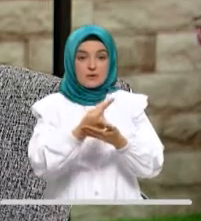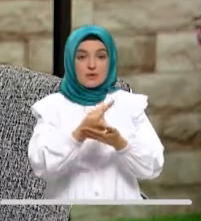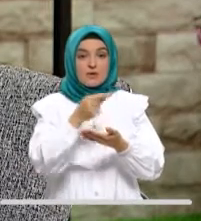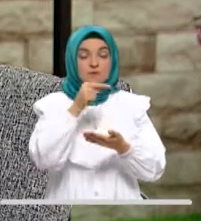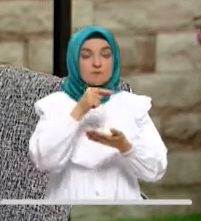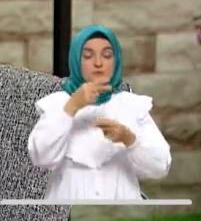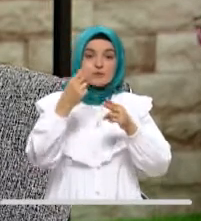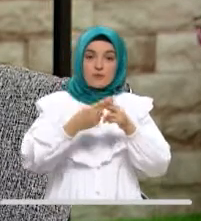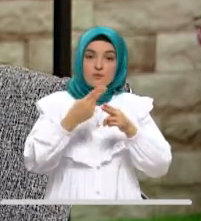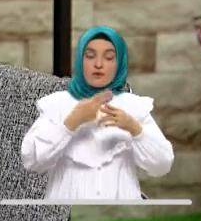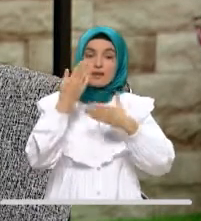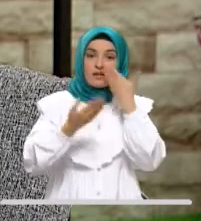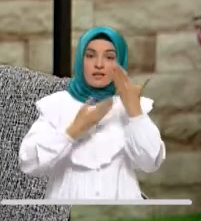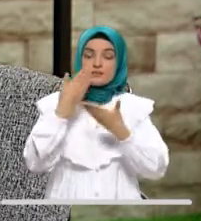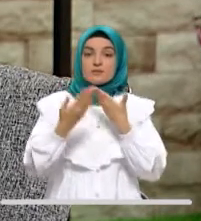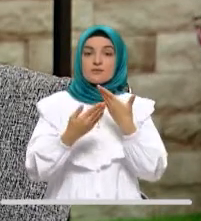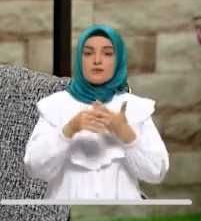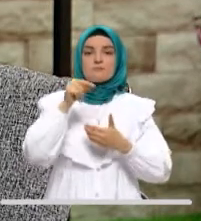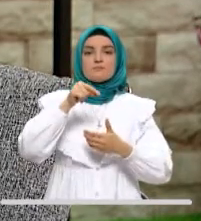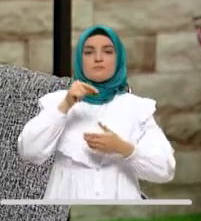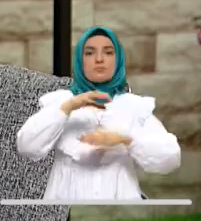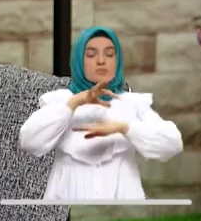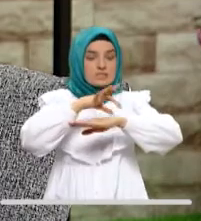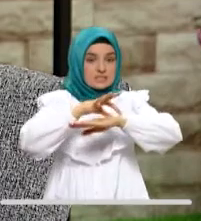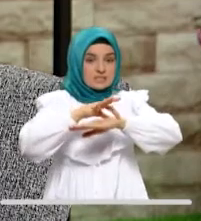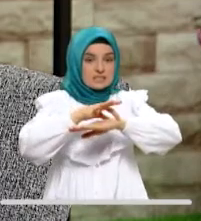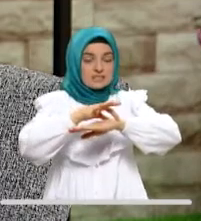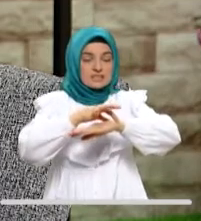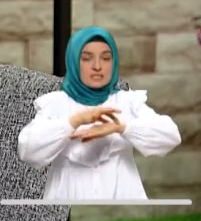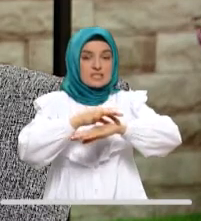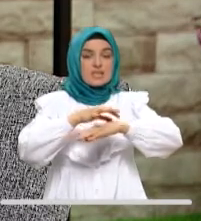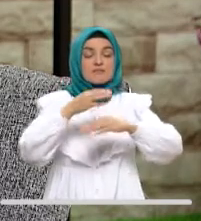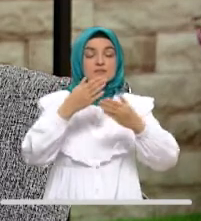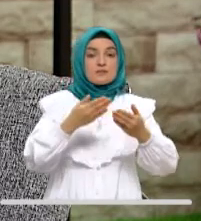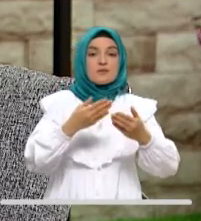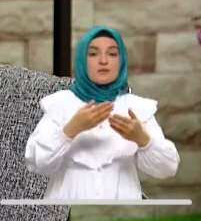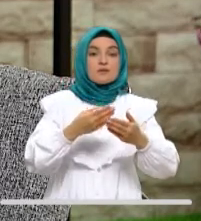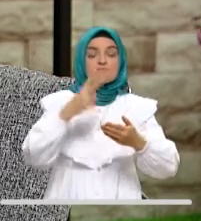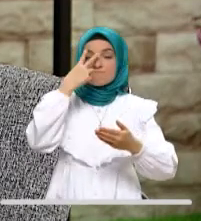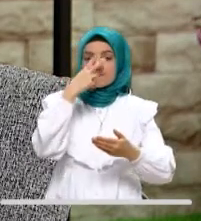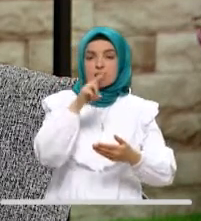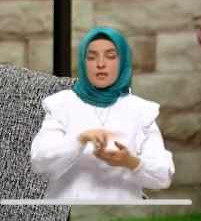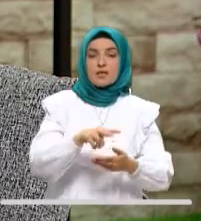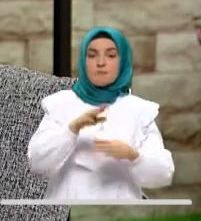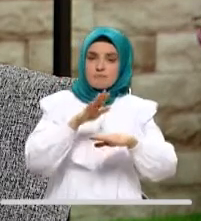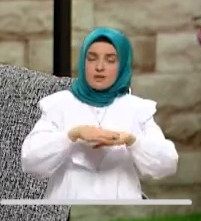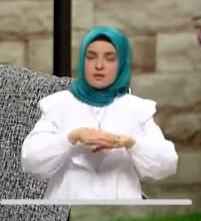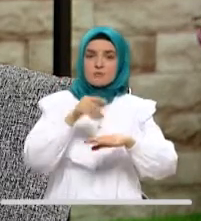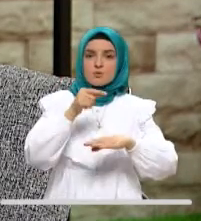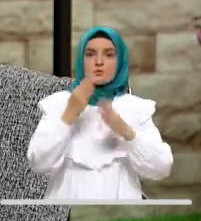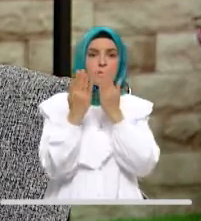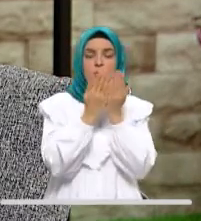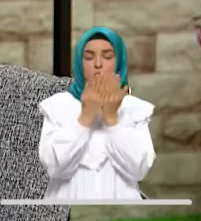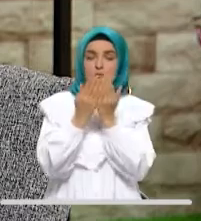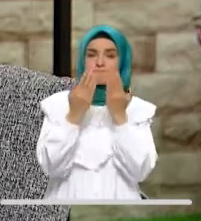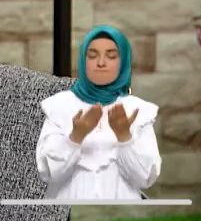bunu örnek veriyorum, biz bugün tıp doktorlarımız Hipokrat üzerine yemin ederler. Ama ben o yemini de okumuştum. Hürrem